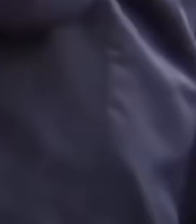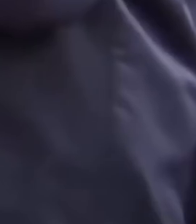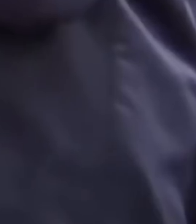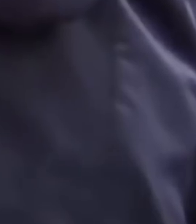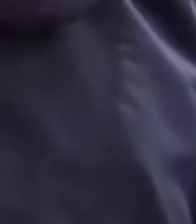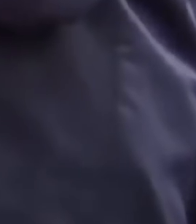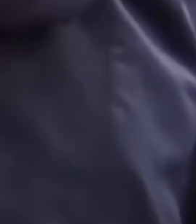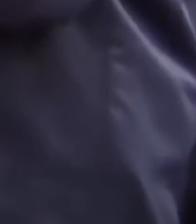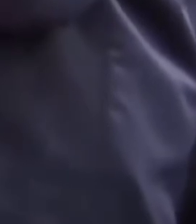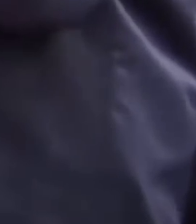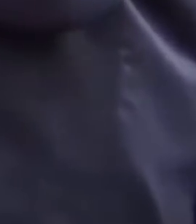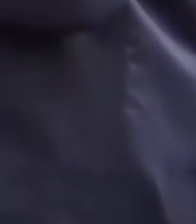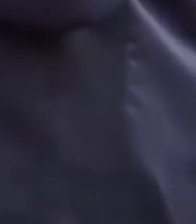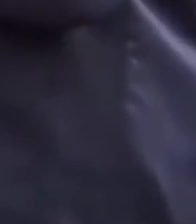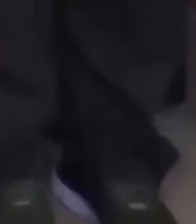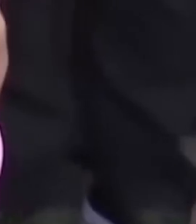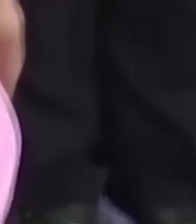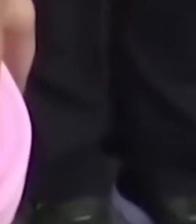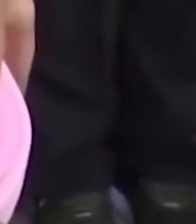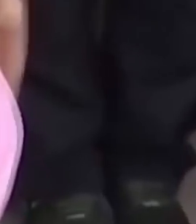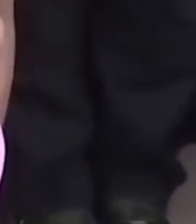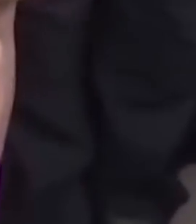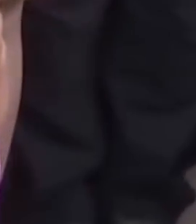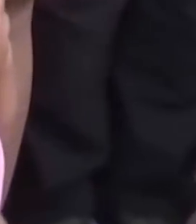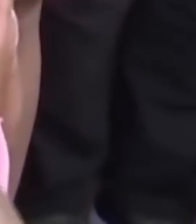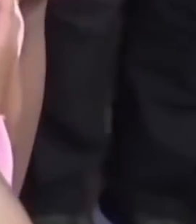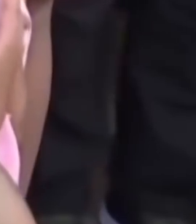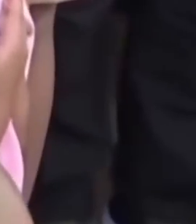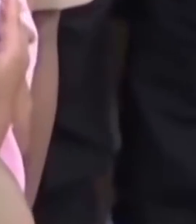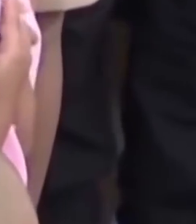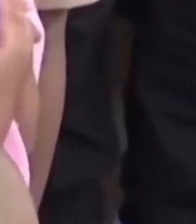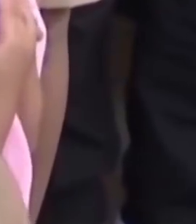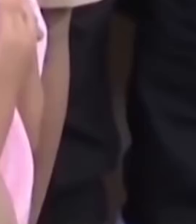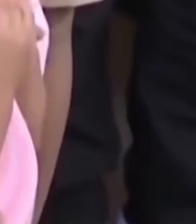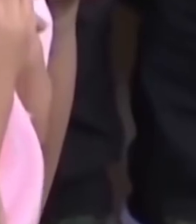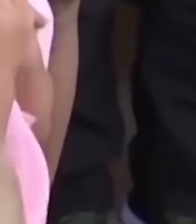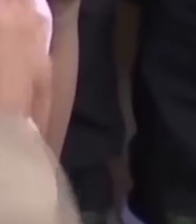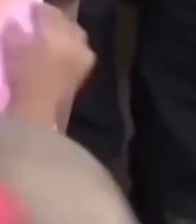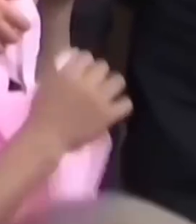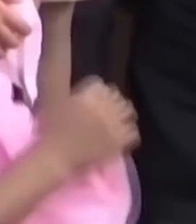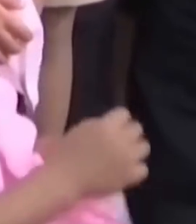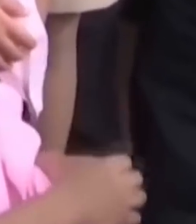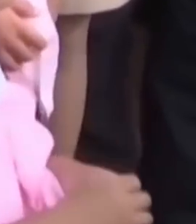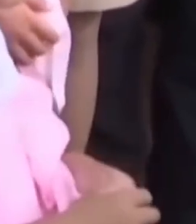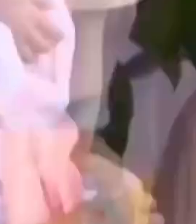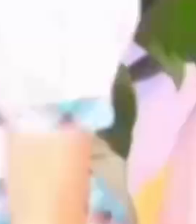มองไปข้างหน้าทุกวันต้องดีขึ้นไป